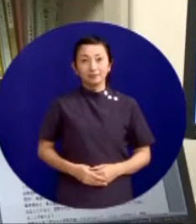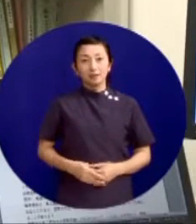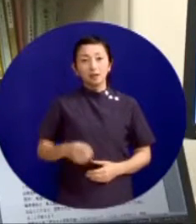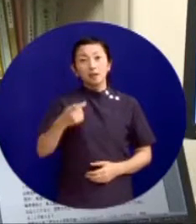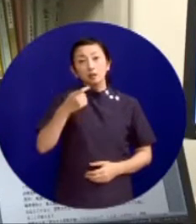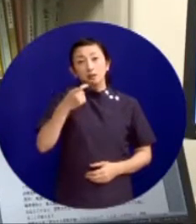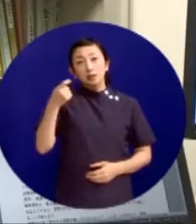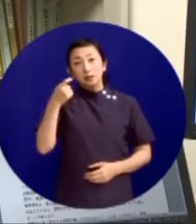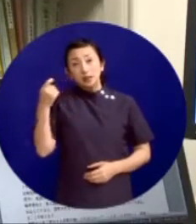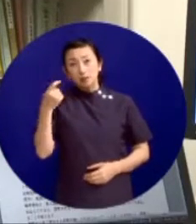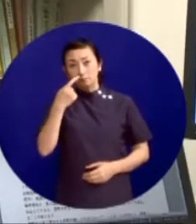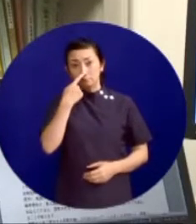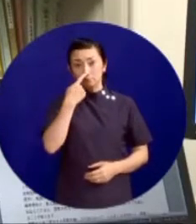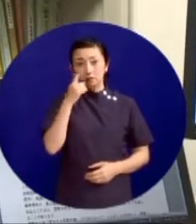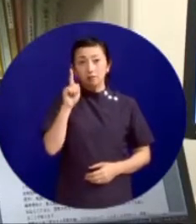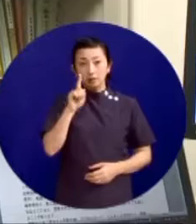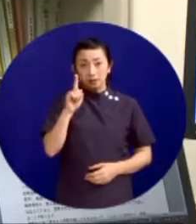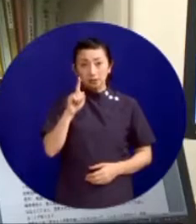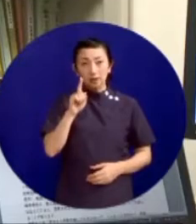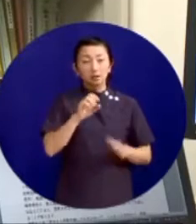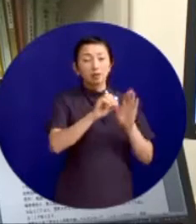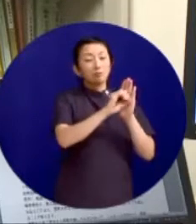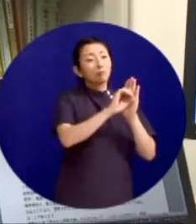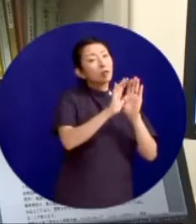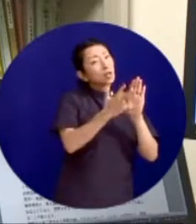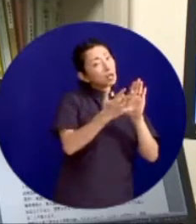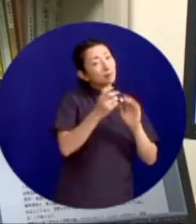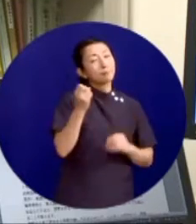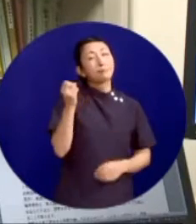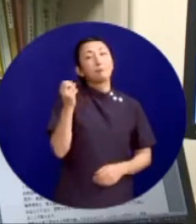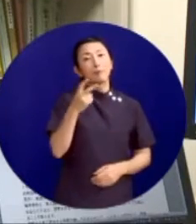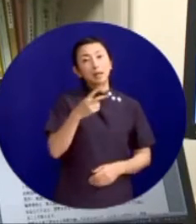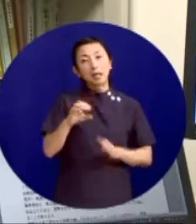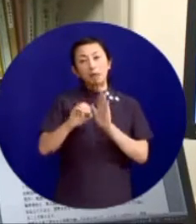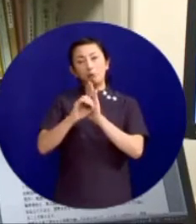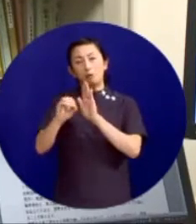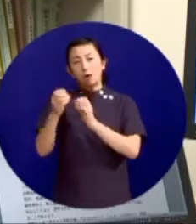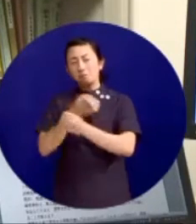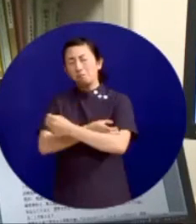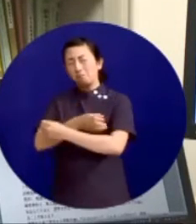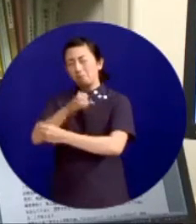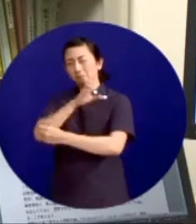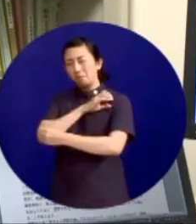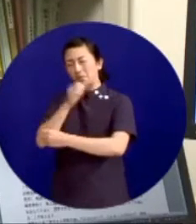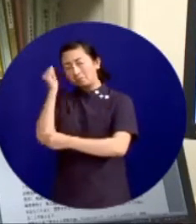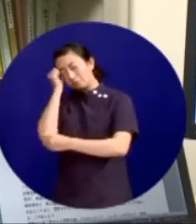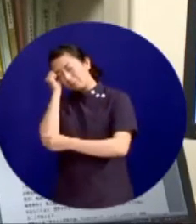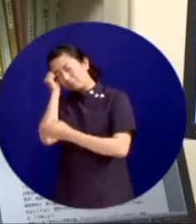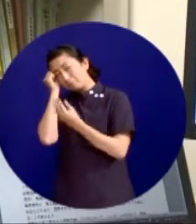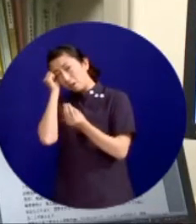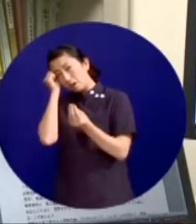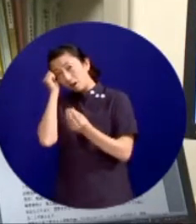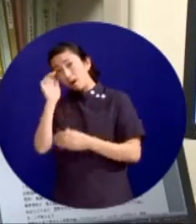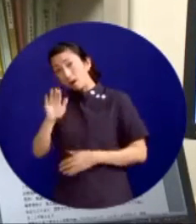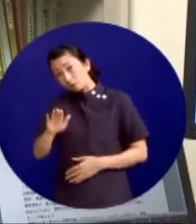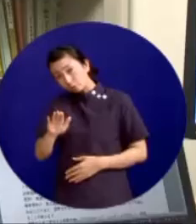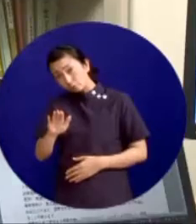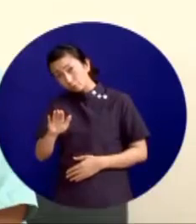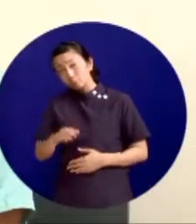気になることがあるんですが、麻酔が効かなかったり、また効きすぎて目が覚めなかったりということもあるんでしょう